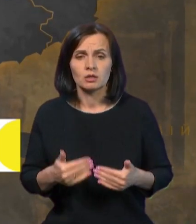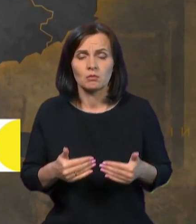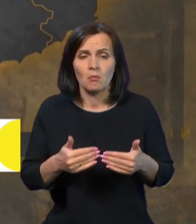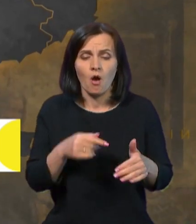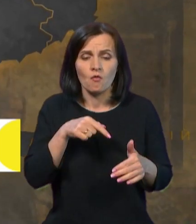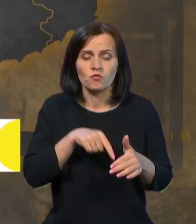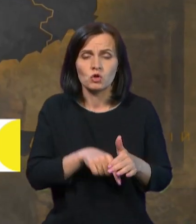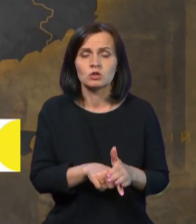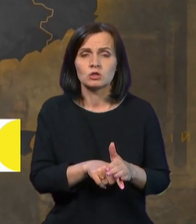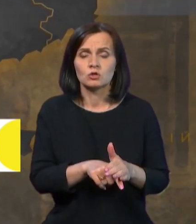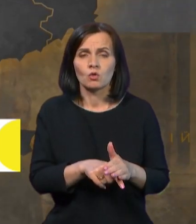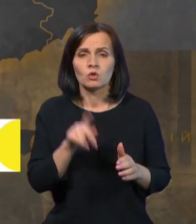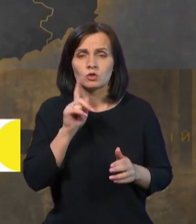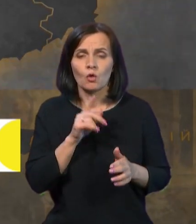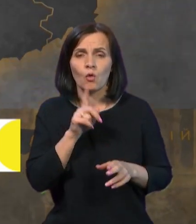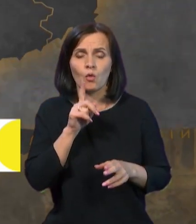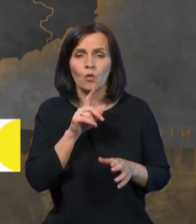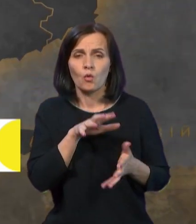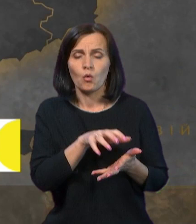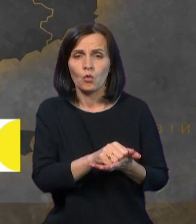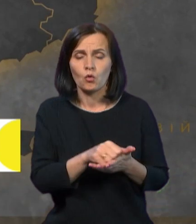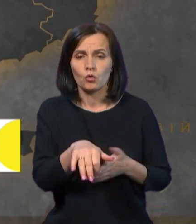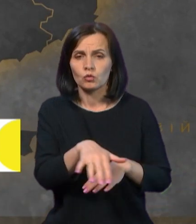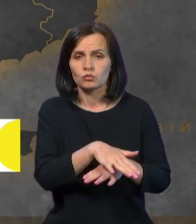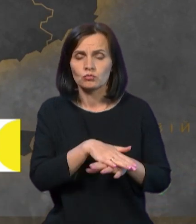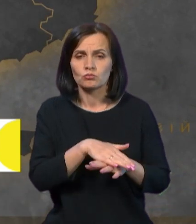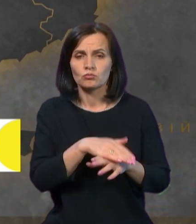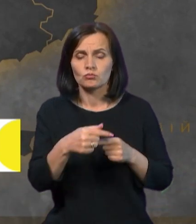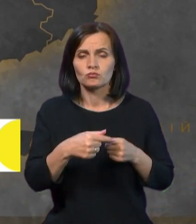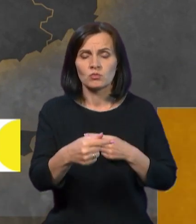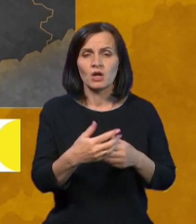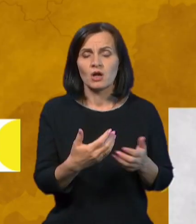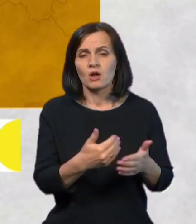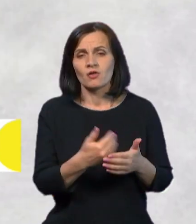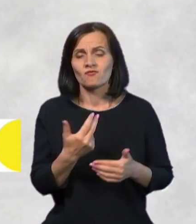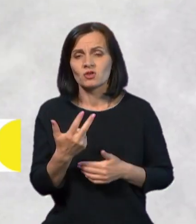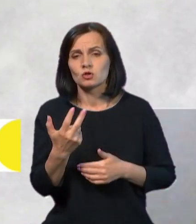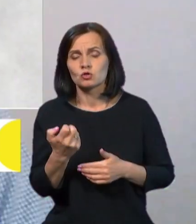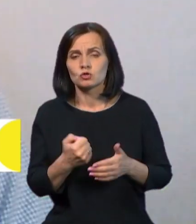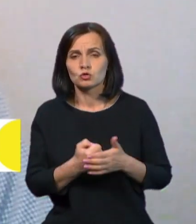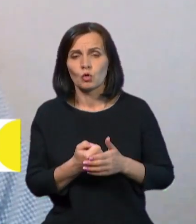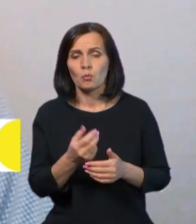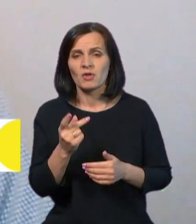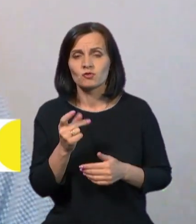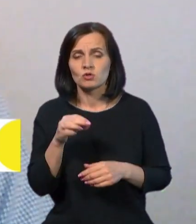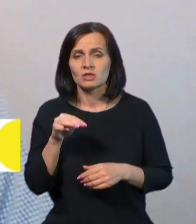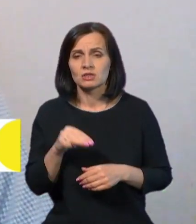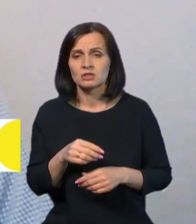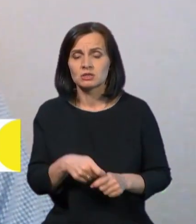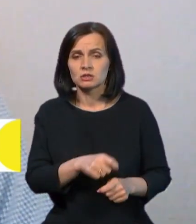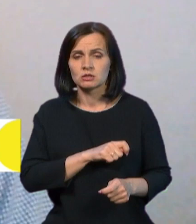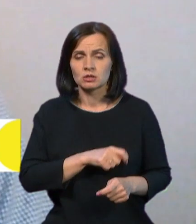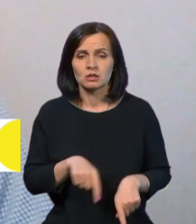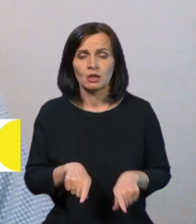вглиб тимчасово окупованої території на відстань від 300 до 1500 метрів.